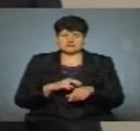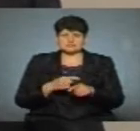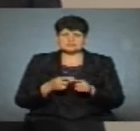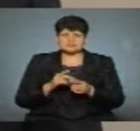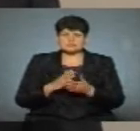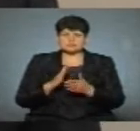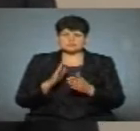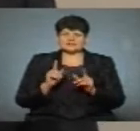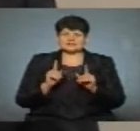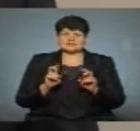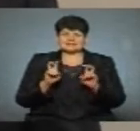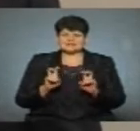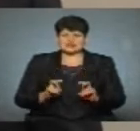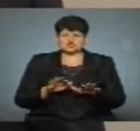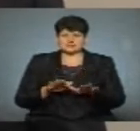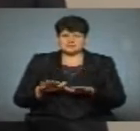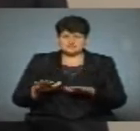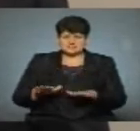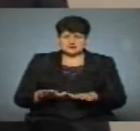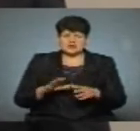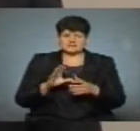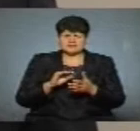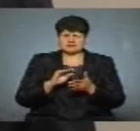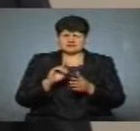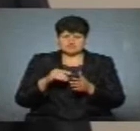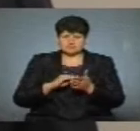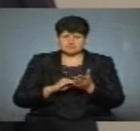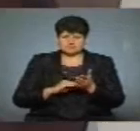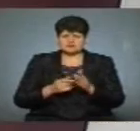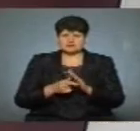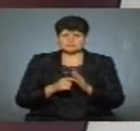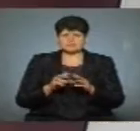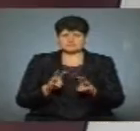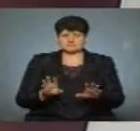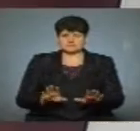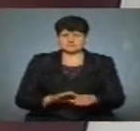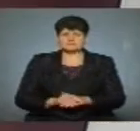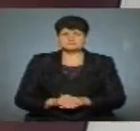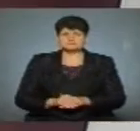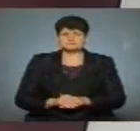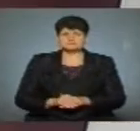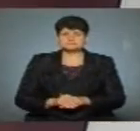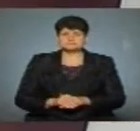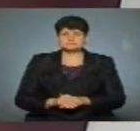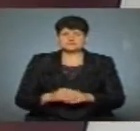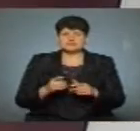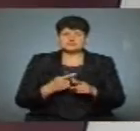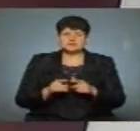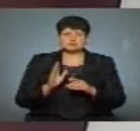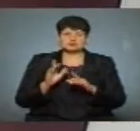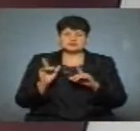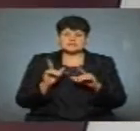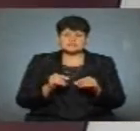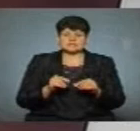бути тільки сидячі місця, а далі ті всі вимоги прописані в постанові вже Кабміною. Чи буде їздити